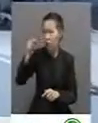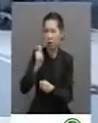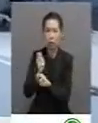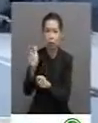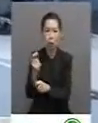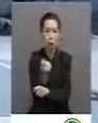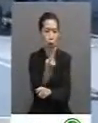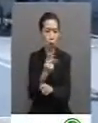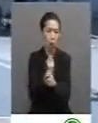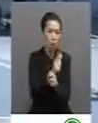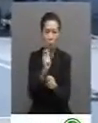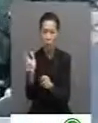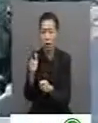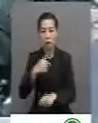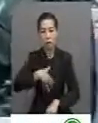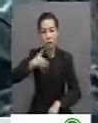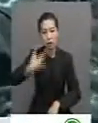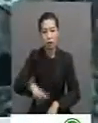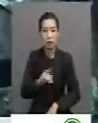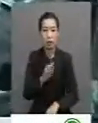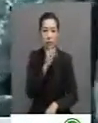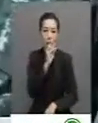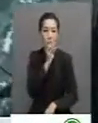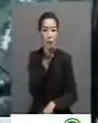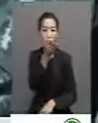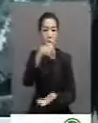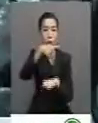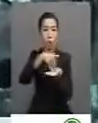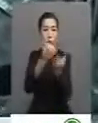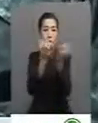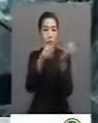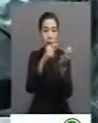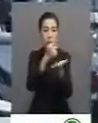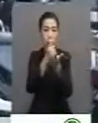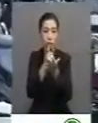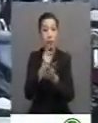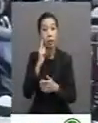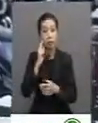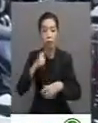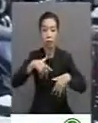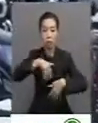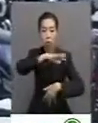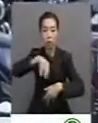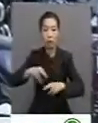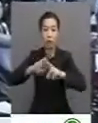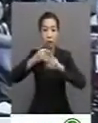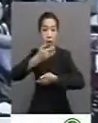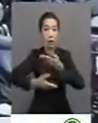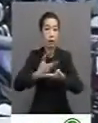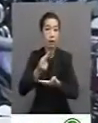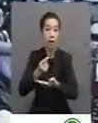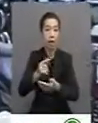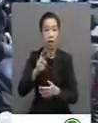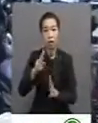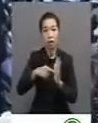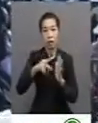ล่าสุดไปร้องเรียนกับทางศูนย์ดำรงธรรมค่ะเป็นความคืบหน้าหลังจากที่ประชาชนพ่อค้าแม่ค้าที่ตลาดสดเทศบาลรัต